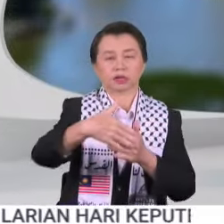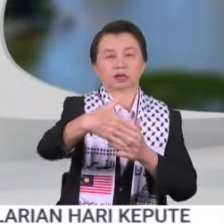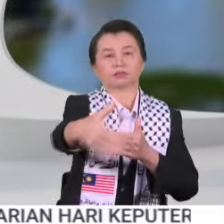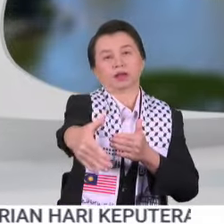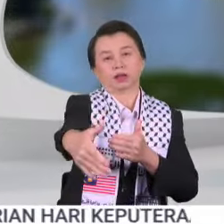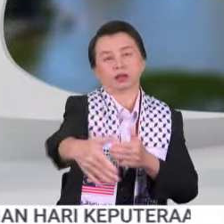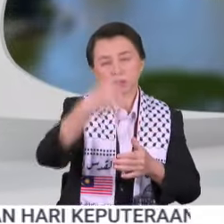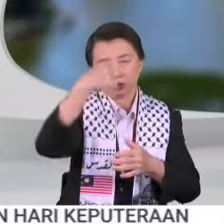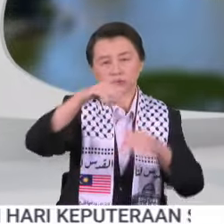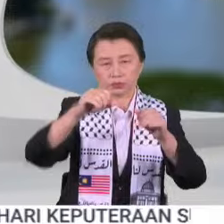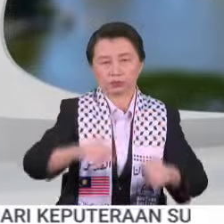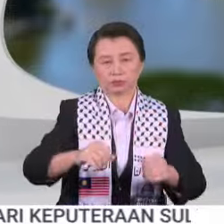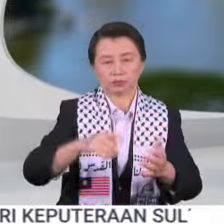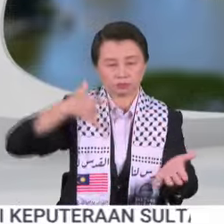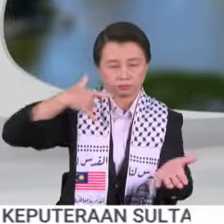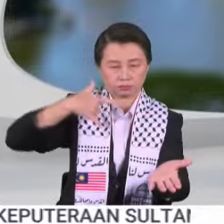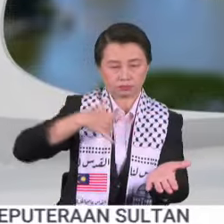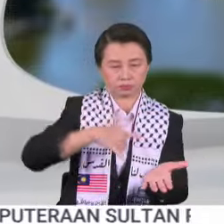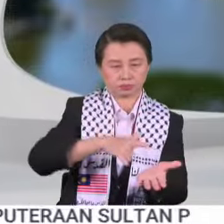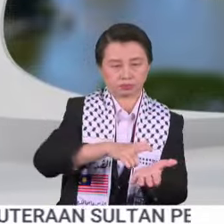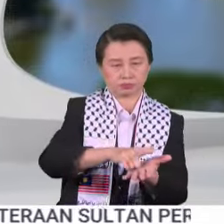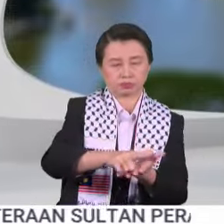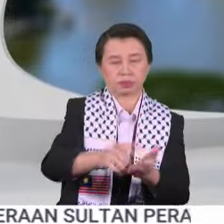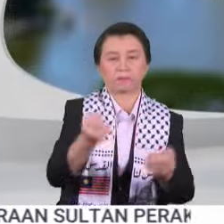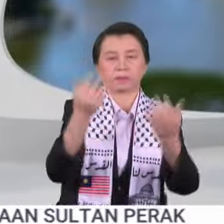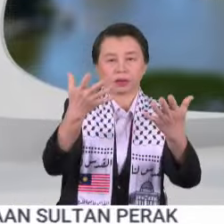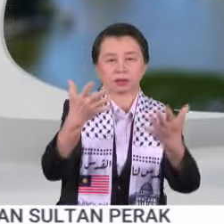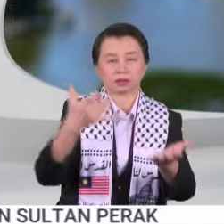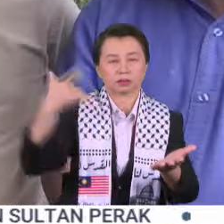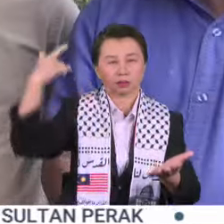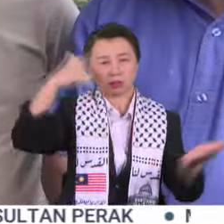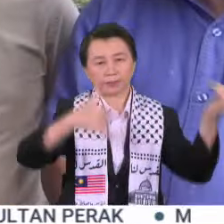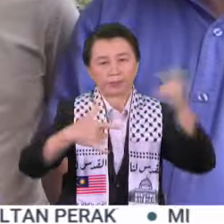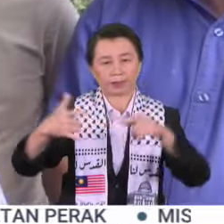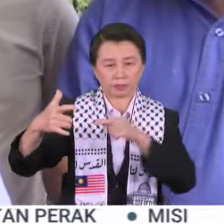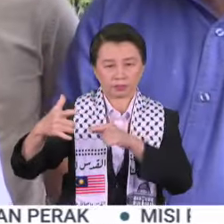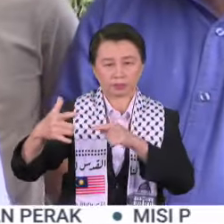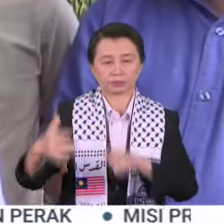Ia bagi membolehkan pendaratan lebih banyak pesawat.